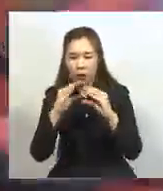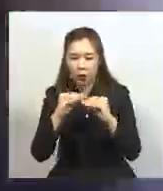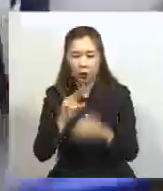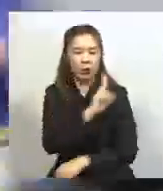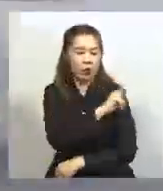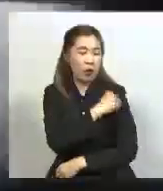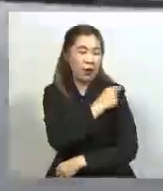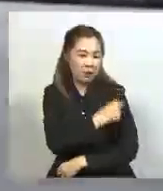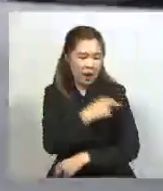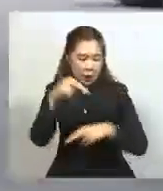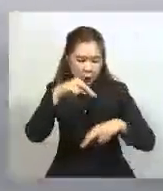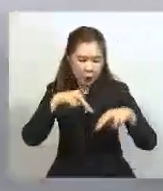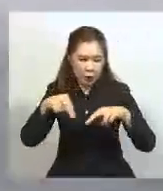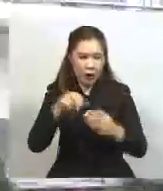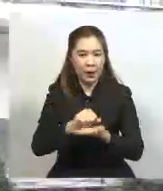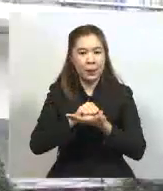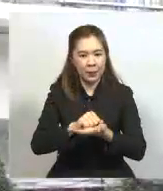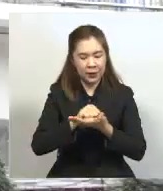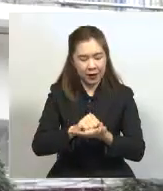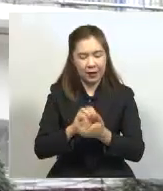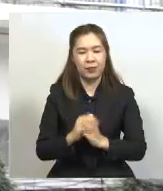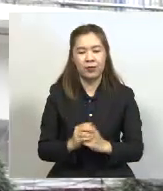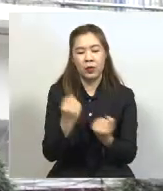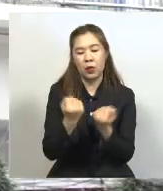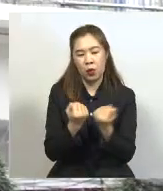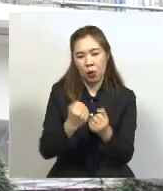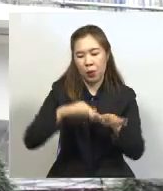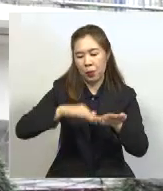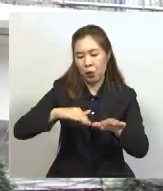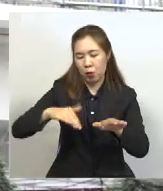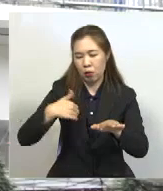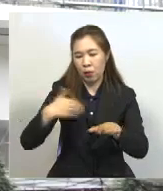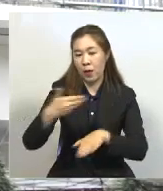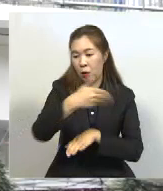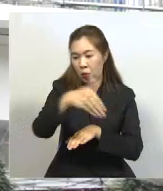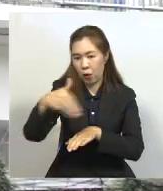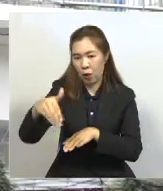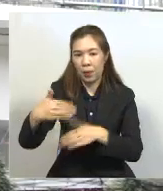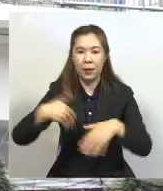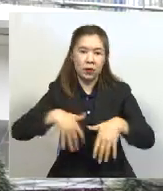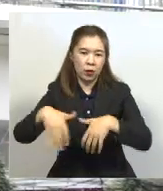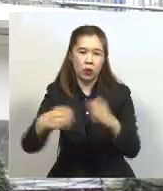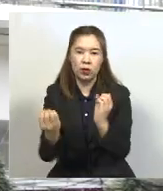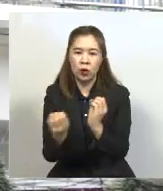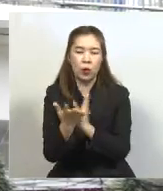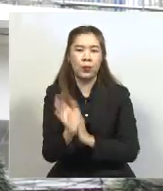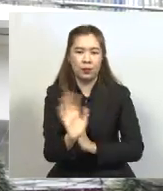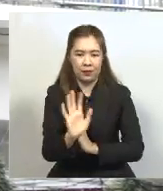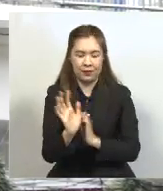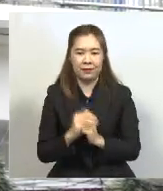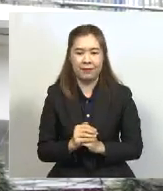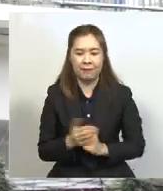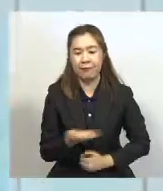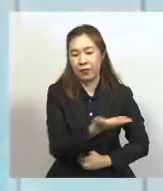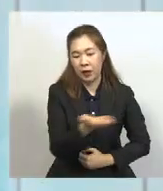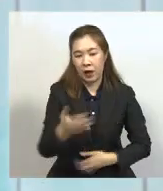างการแพทย์นะครับโดยให้อำนวยความสะดวกการสัญจรให้กระทบกับประชาชนน้อยที่สุดพร้อมทั้งต้องสร้างการรับรู้และความเข้า